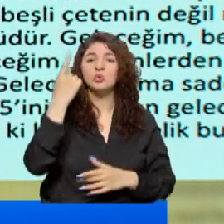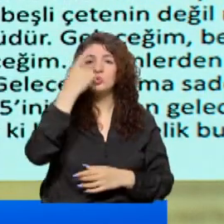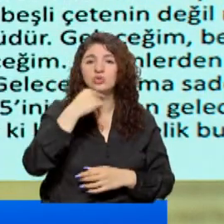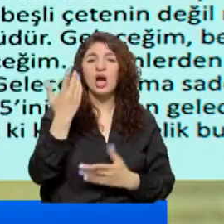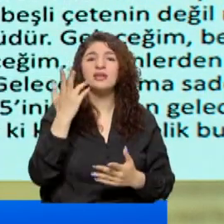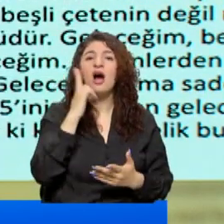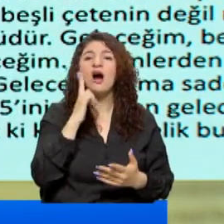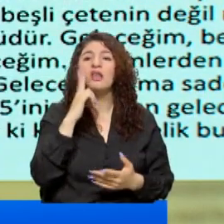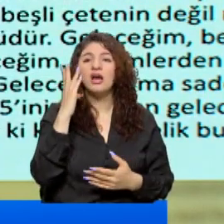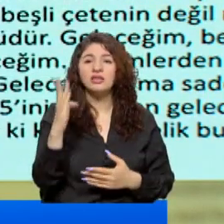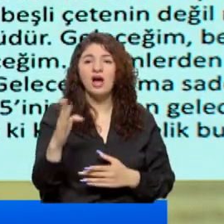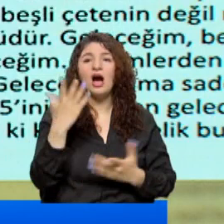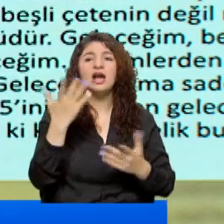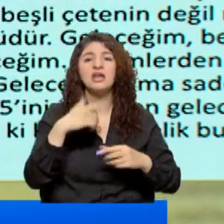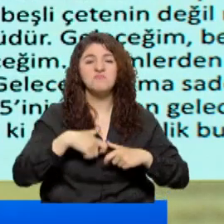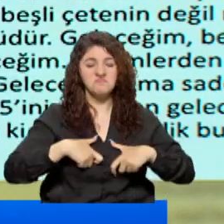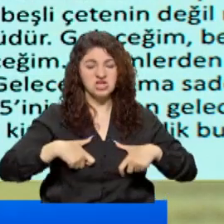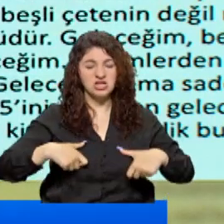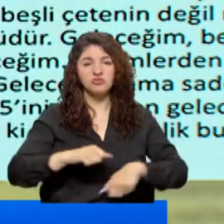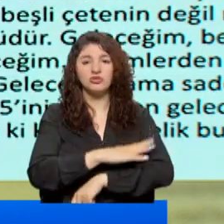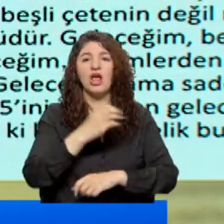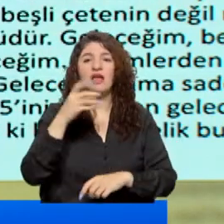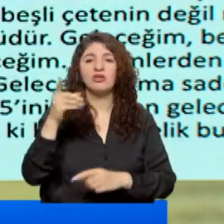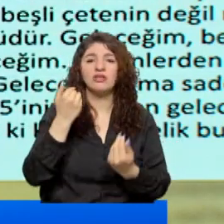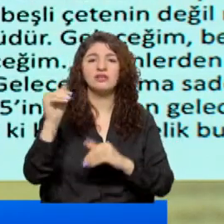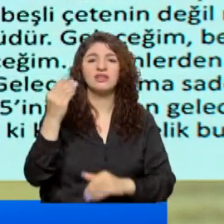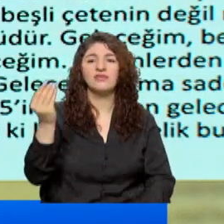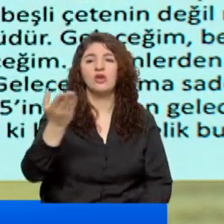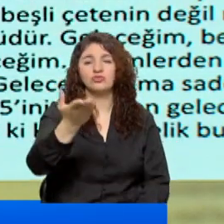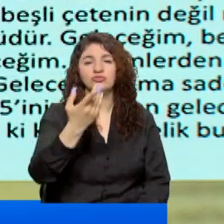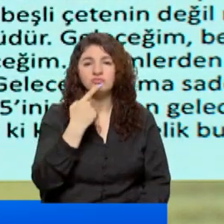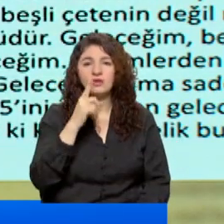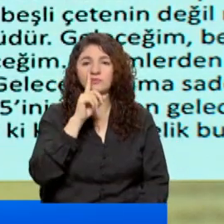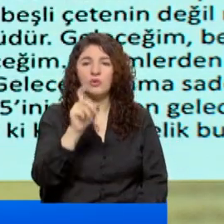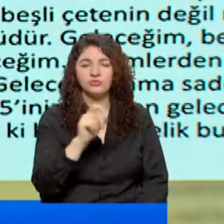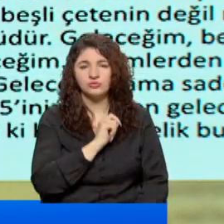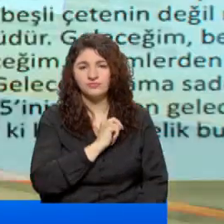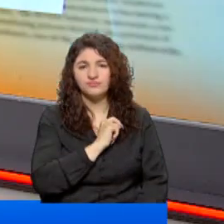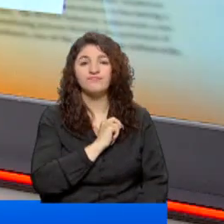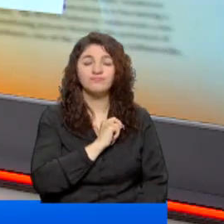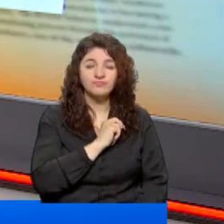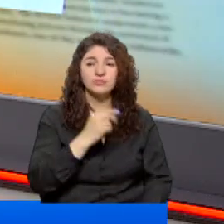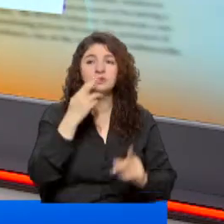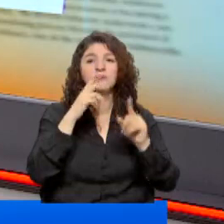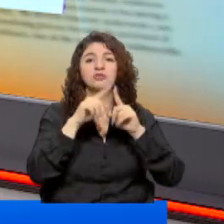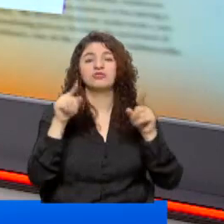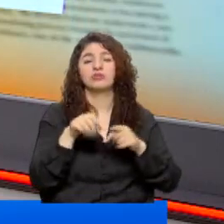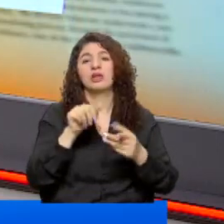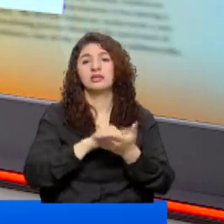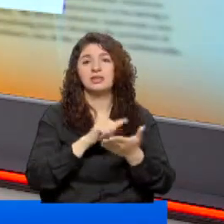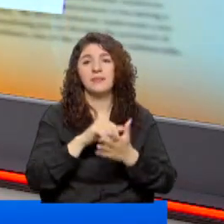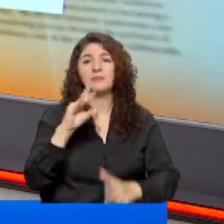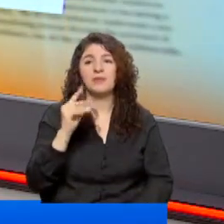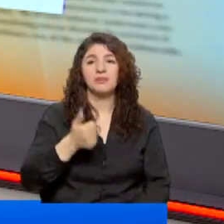hangi yüzle hangi ahlakla hangi milliyetçilikle Erdoğan'a destek veriyorsun diye sordu pencere gazetesinde